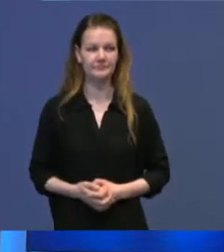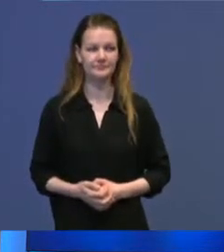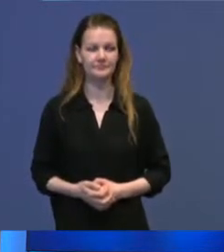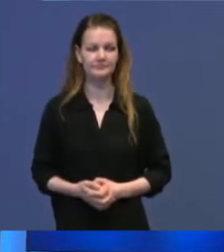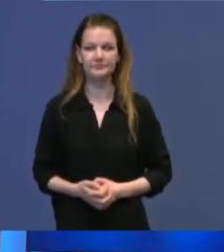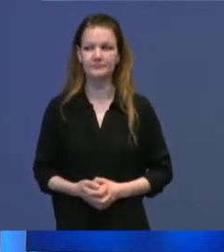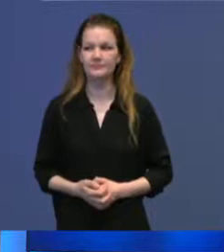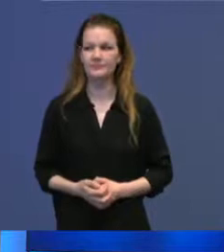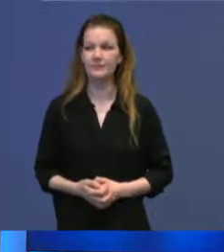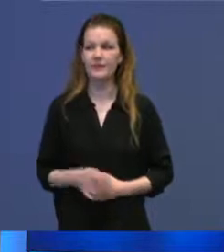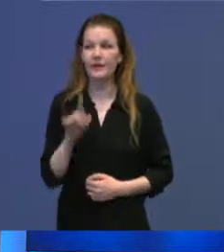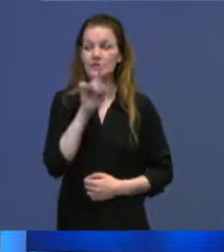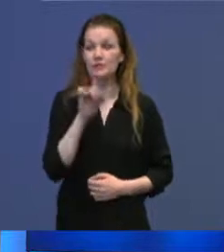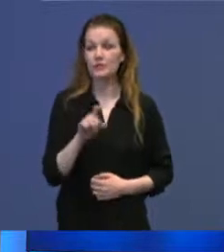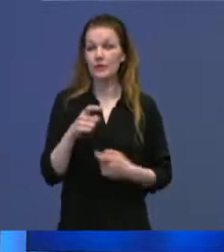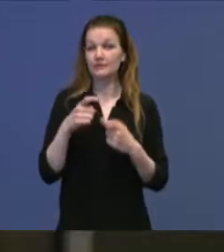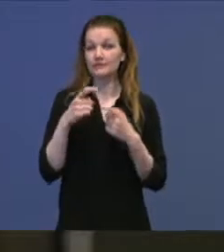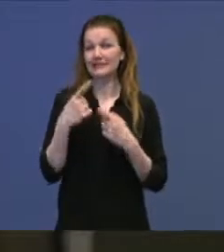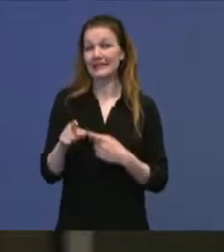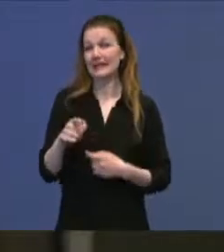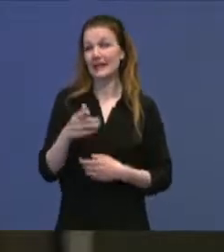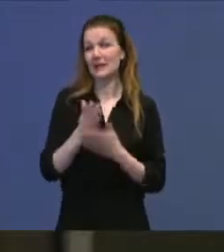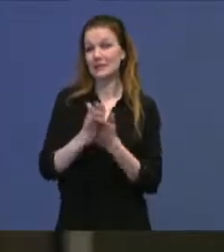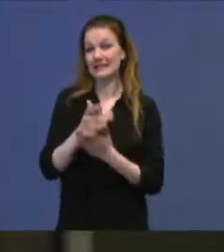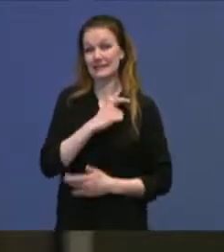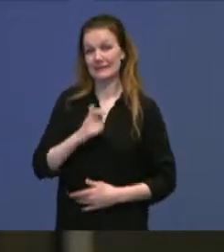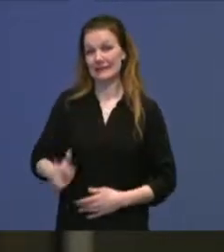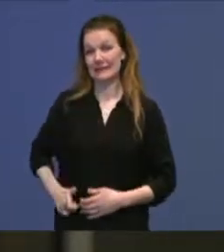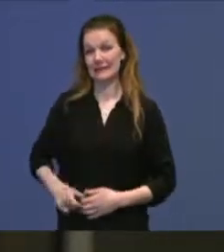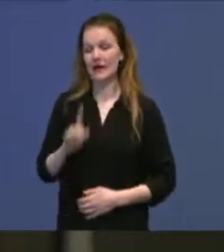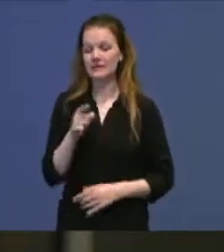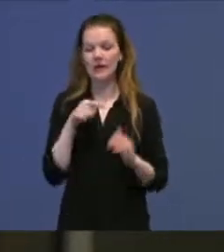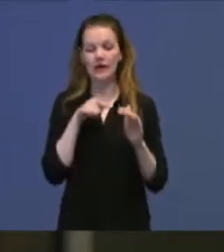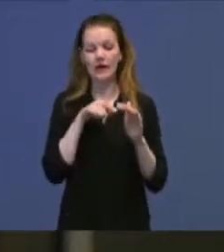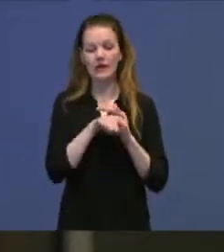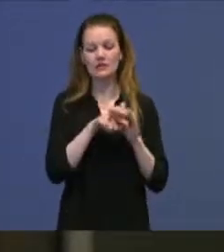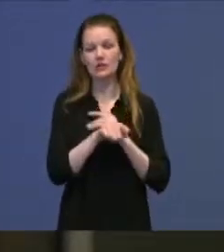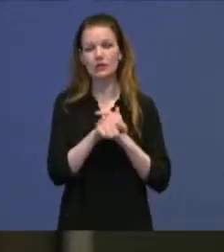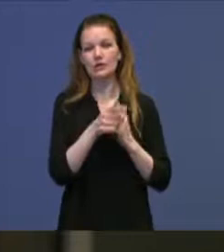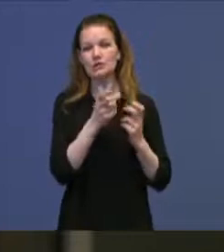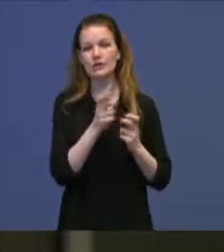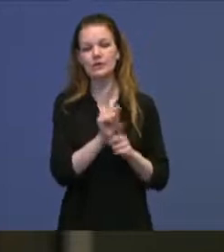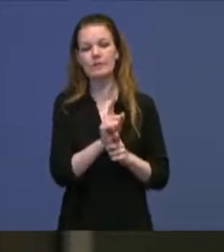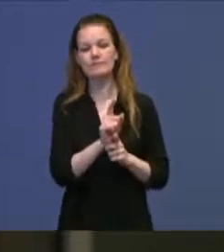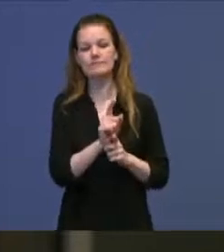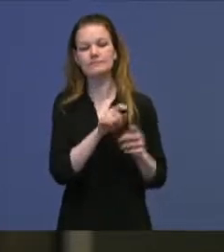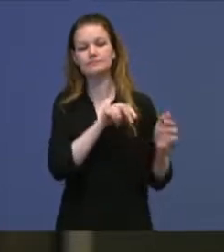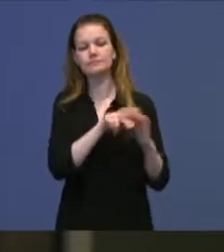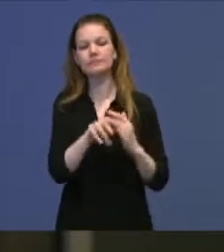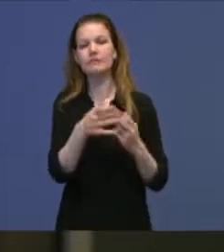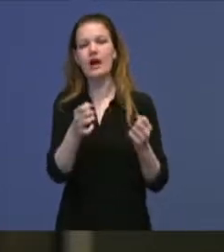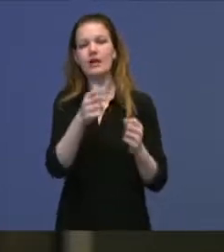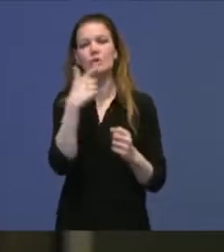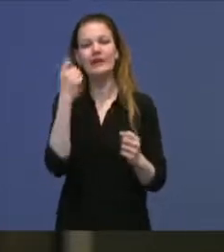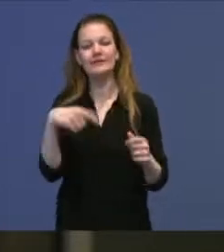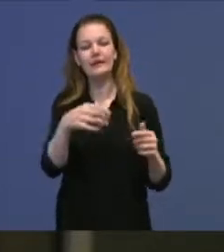Det er et spørsmål til justisminister. Vil antallet asylsøkere som kommer fra Ukraina påvirke andre asylsaker? For